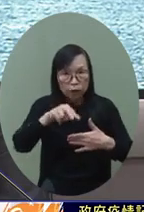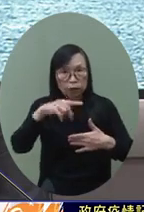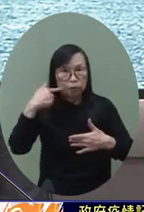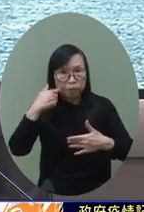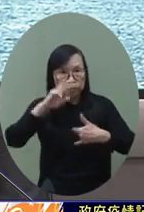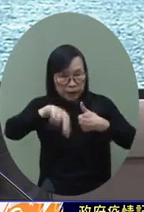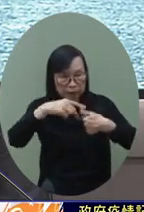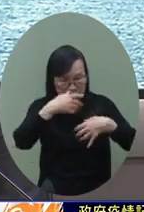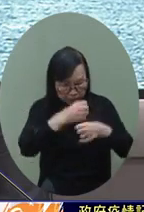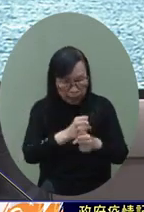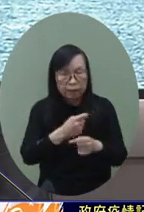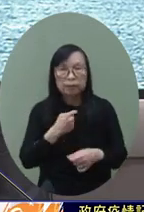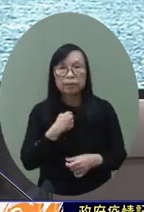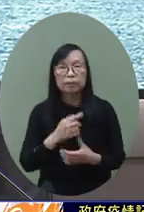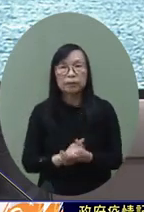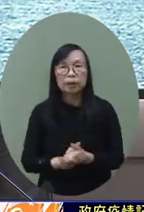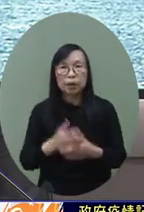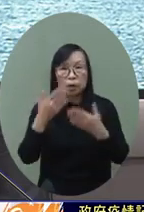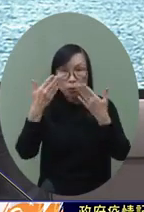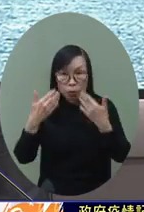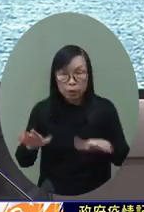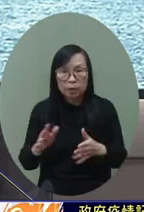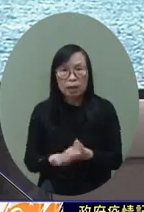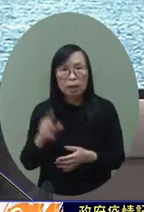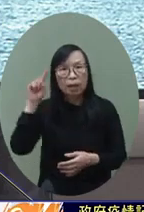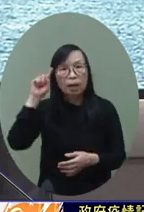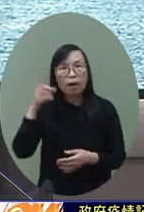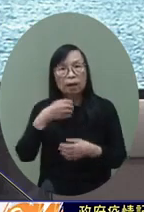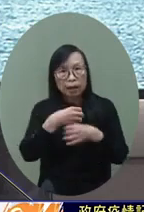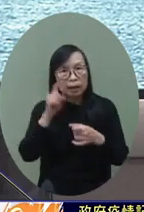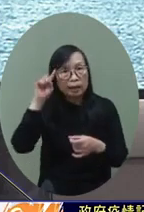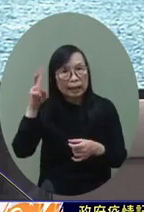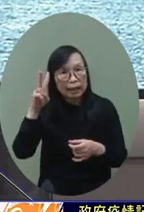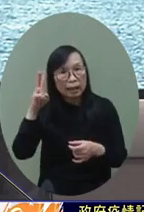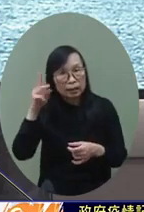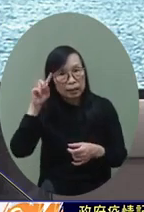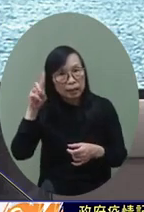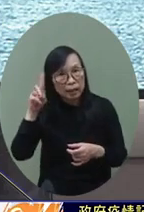制檢測。咁跟住做完之後，有幾日係陰性嘅。咁當